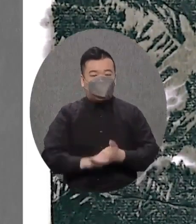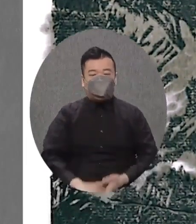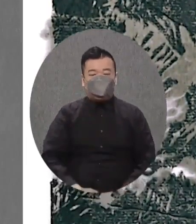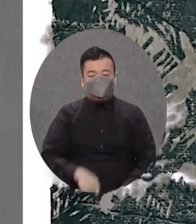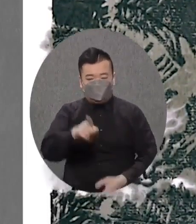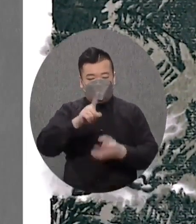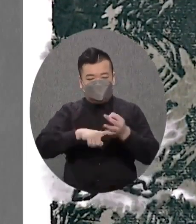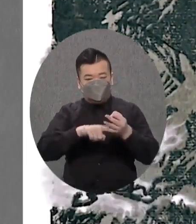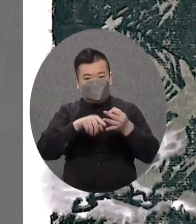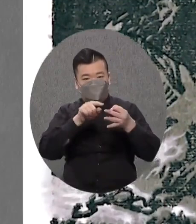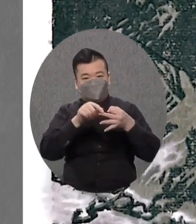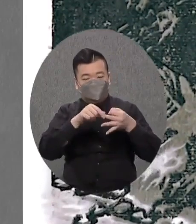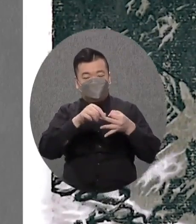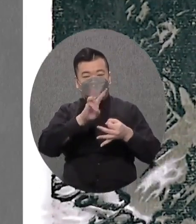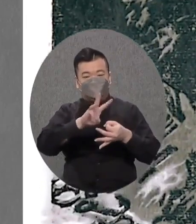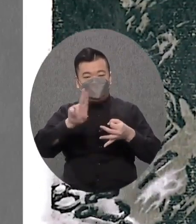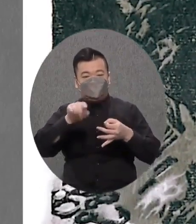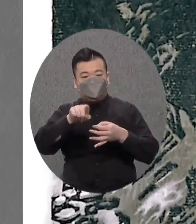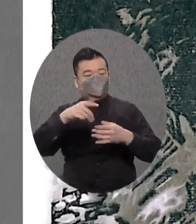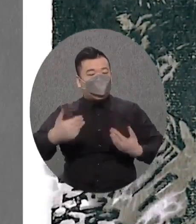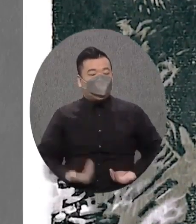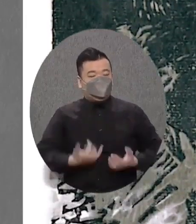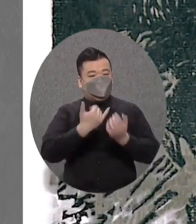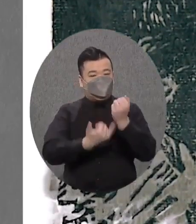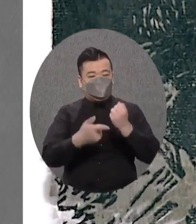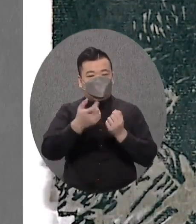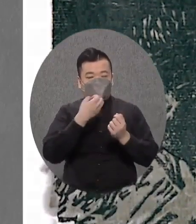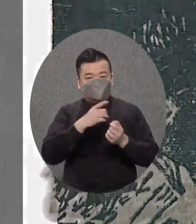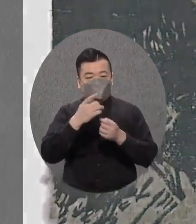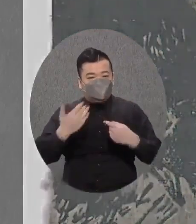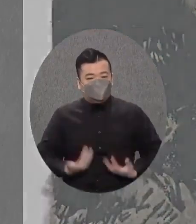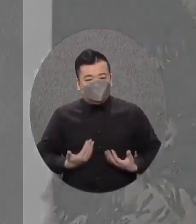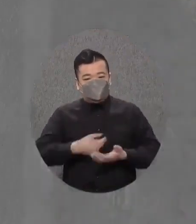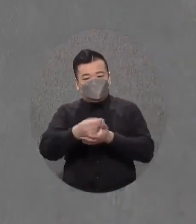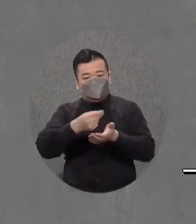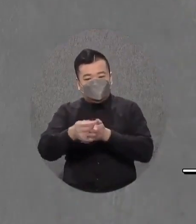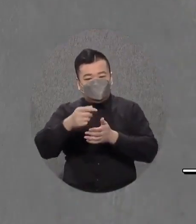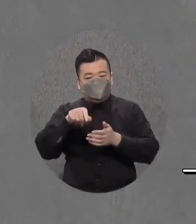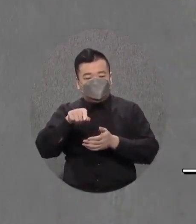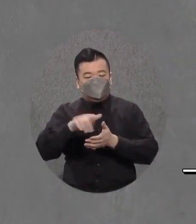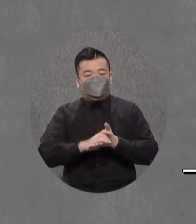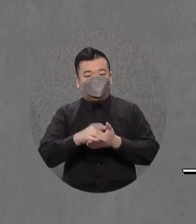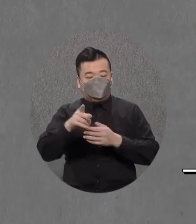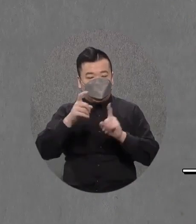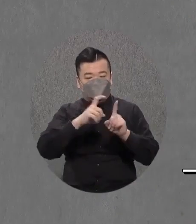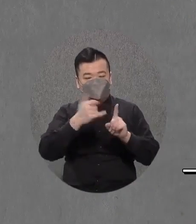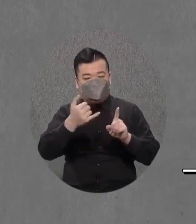先生。佢本身咧就喺廣州出世嘅，曾經入讀廣州美院嘅版畫系。他在1963年就在內地來了